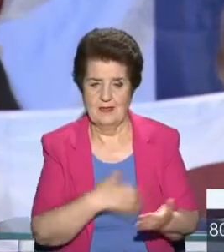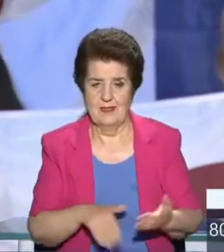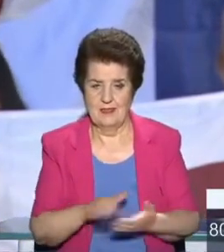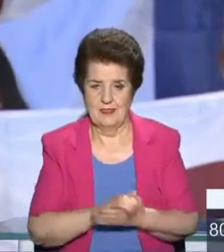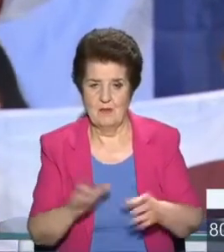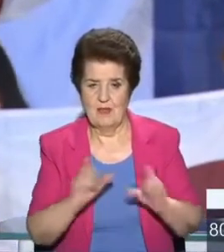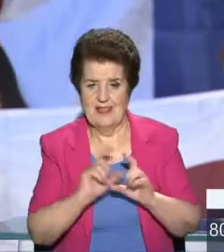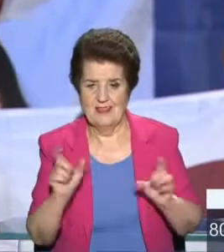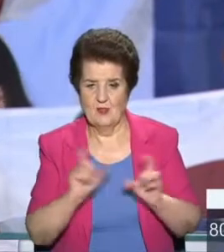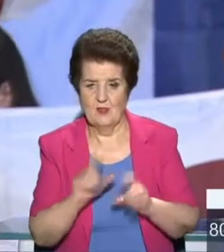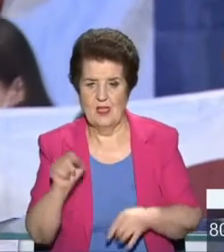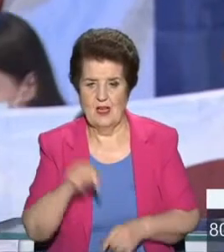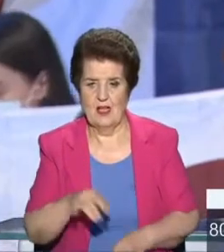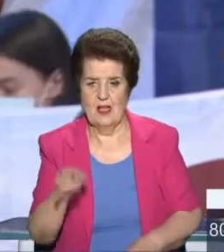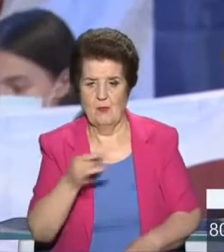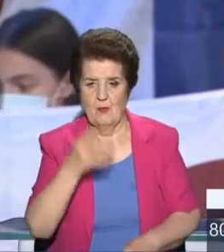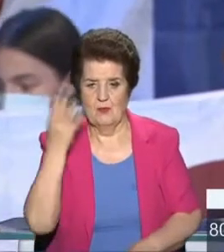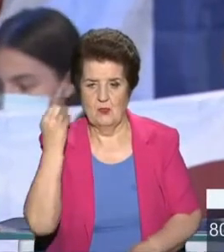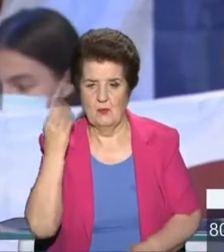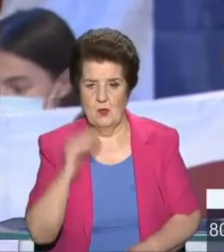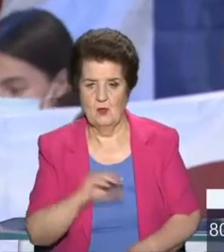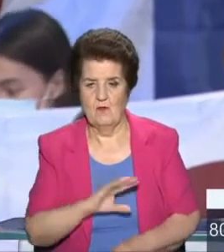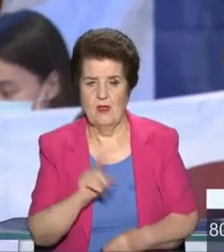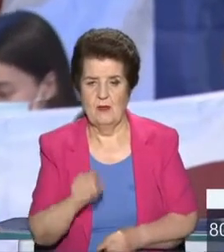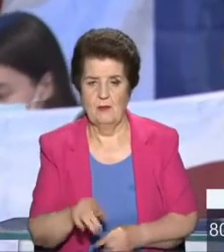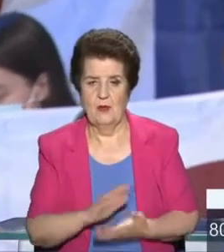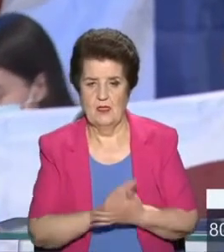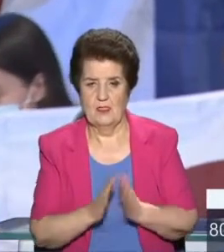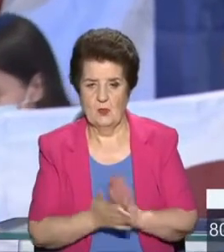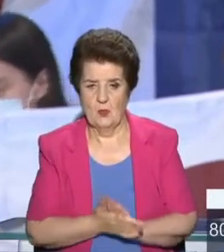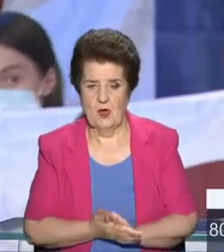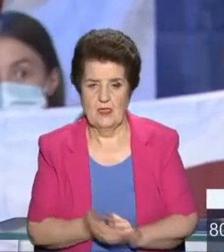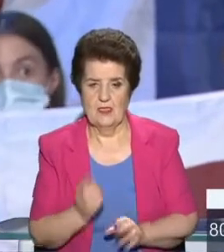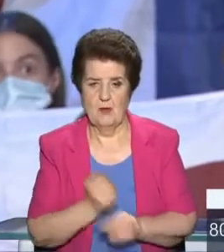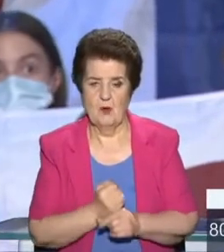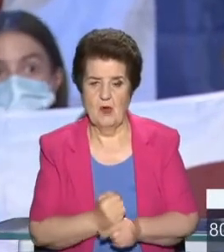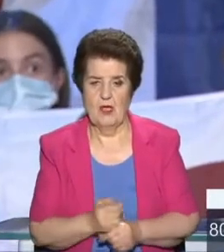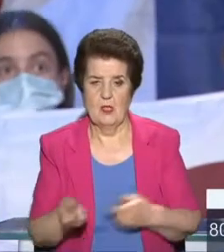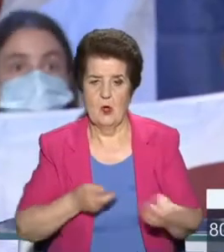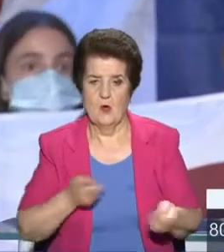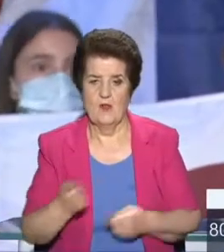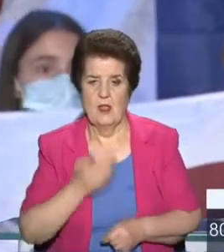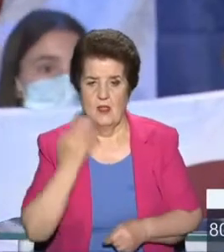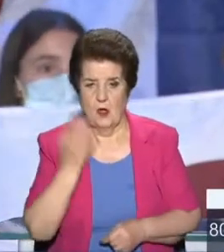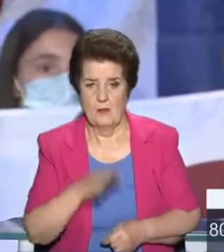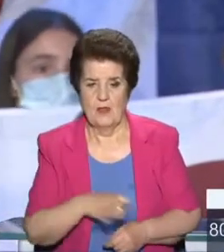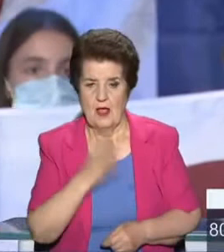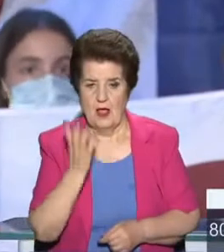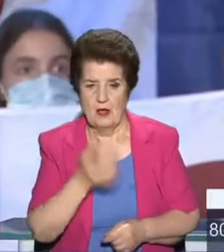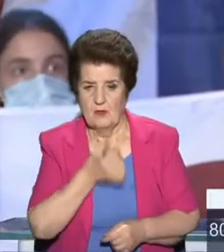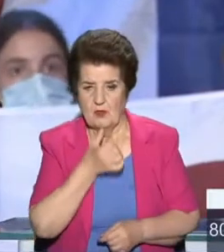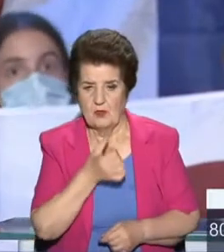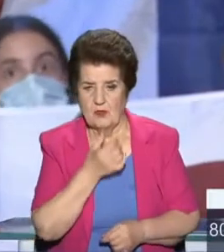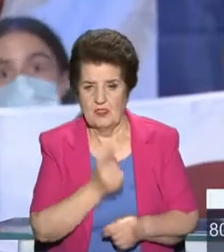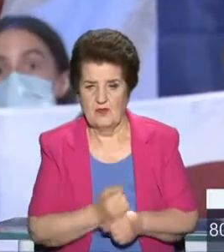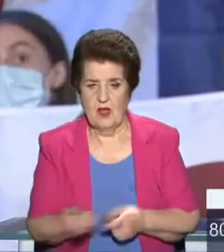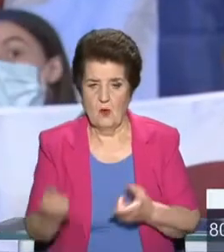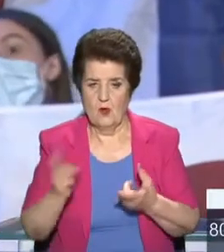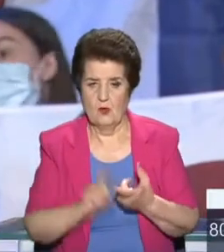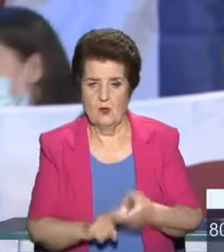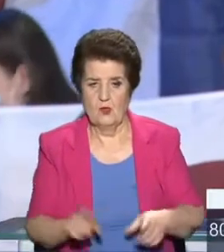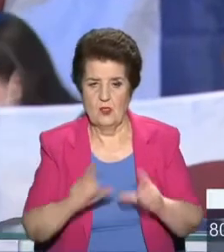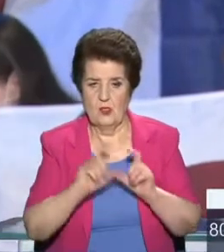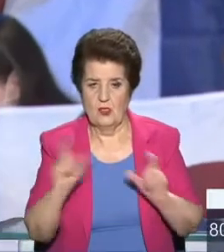instituțional al republicii Moldova cunosc situația am lucrat în guvernul României a încercat să fac niște conexiuni cu